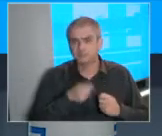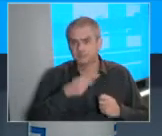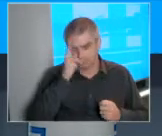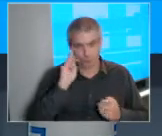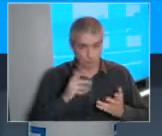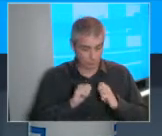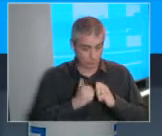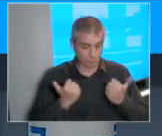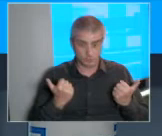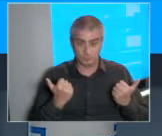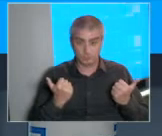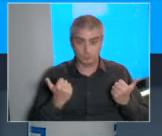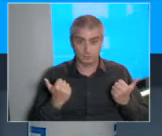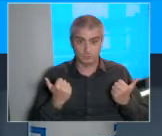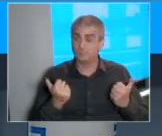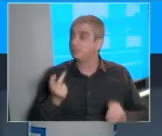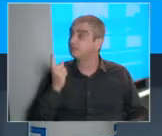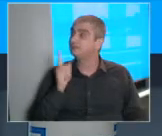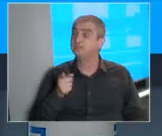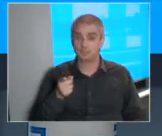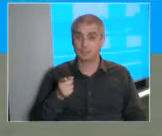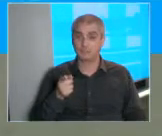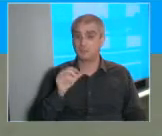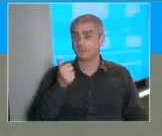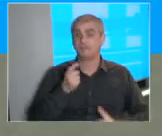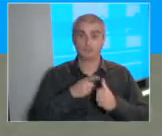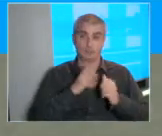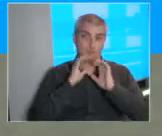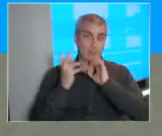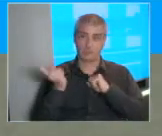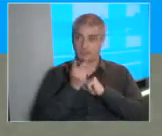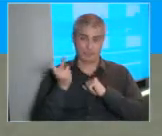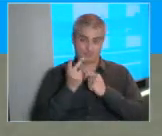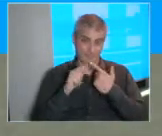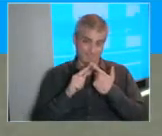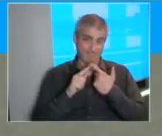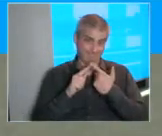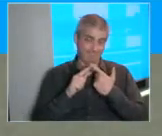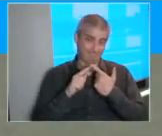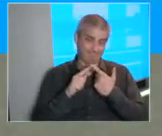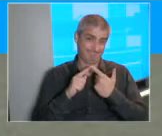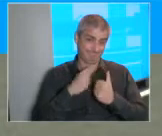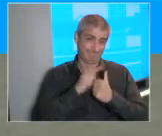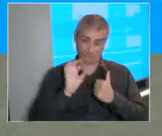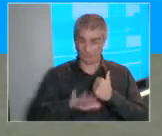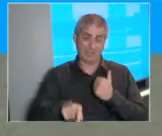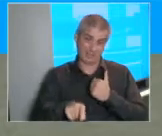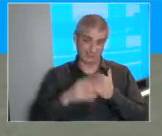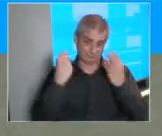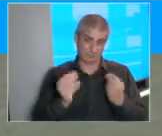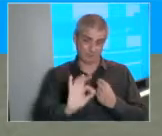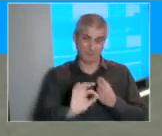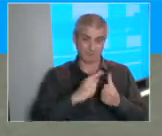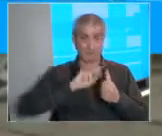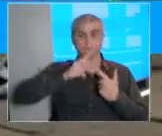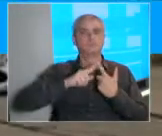ההורים הגרושים? מצריך מהם, א', לתקשר, אוקיי? זה מסט לטובת הקטין או הקטינים.